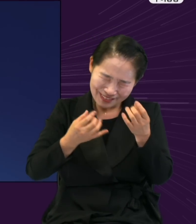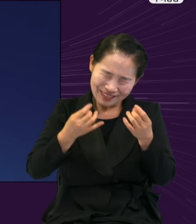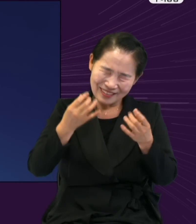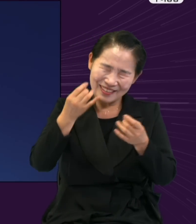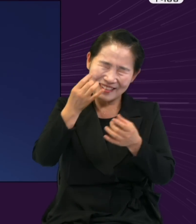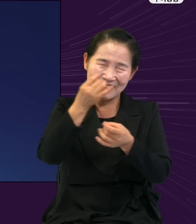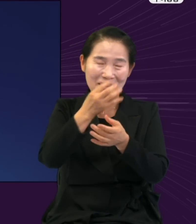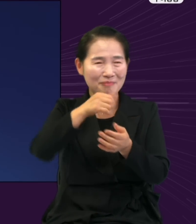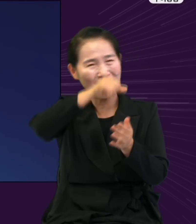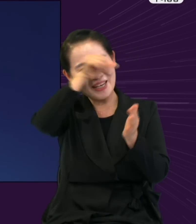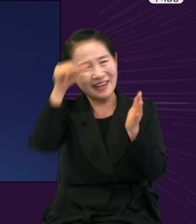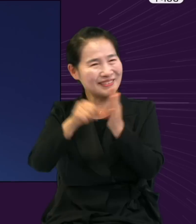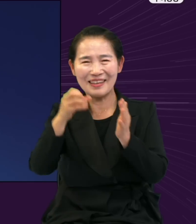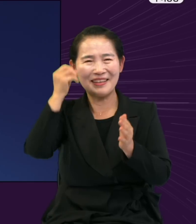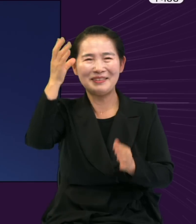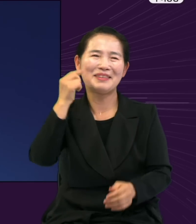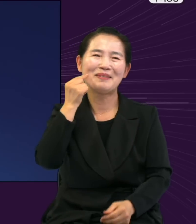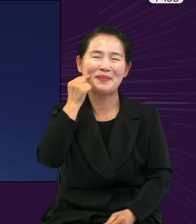저에게 해주셨거든요.